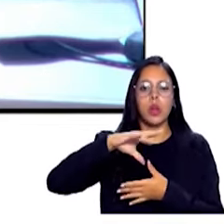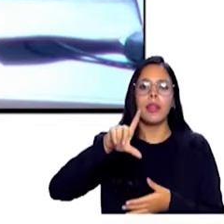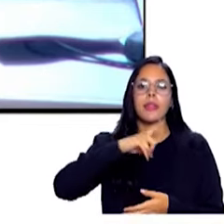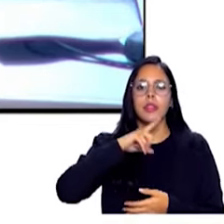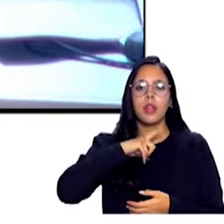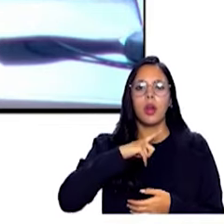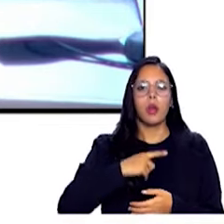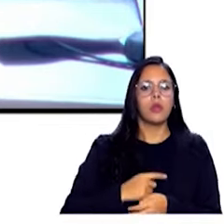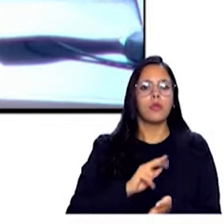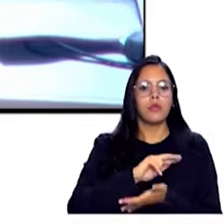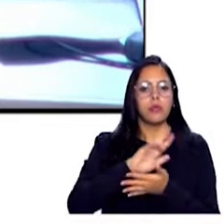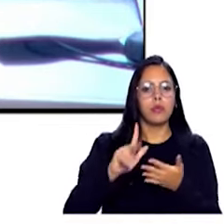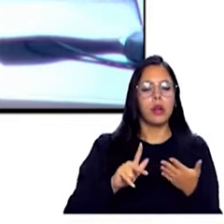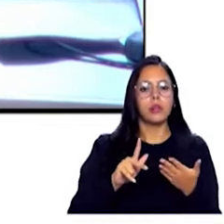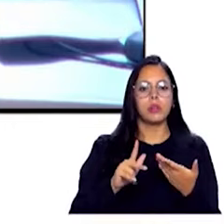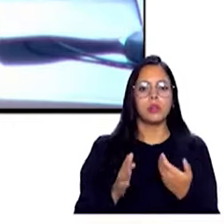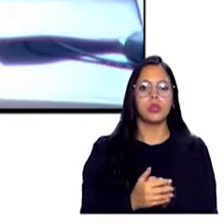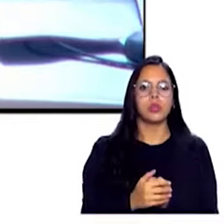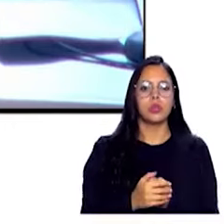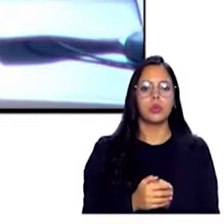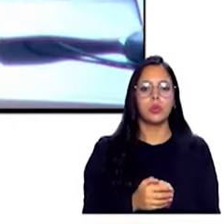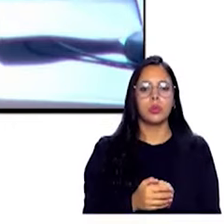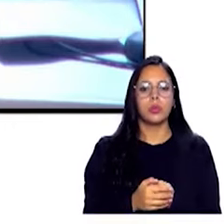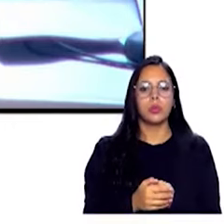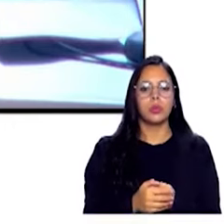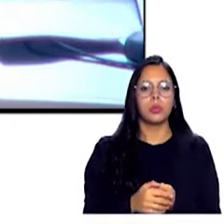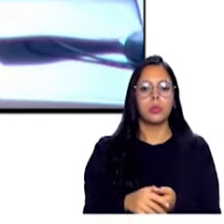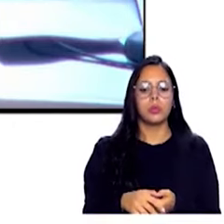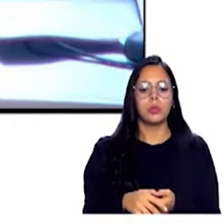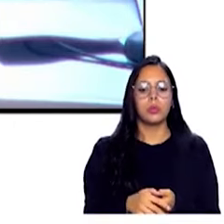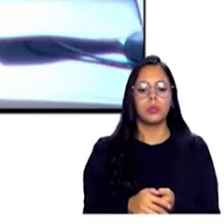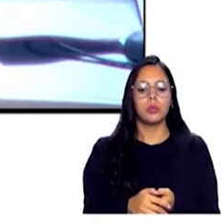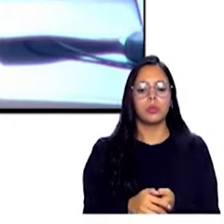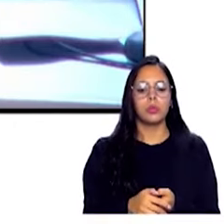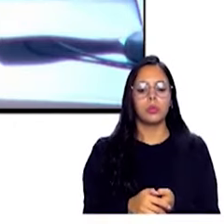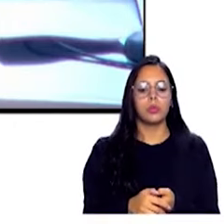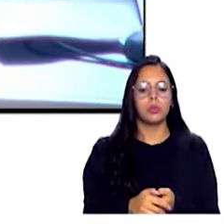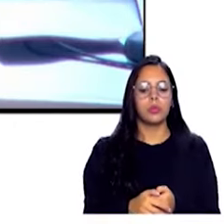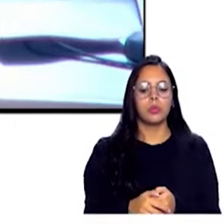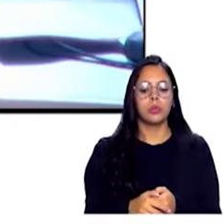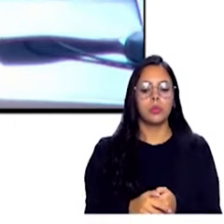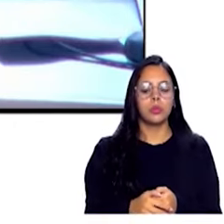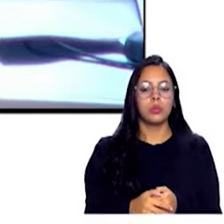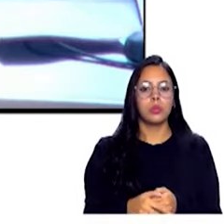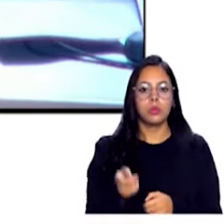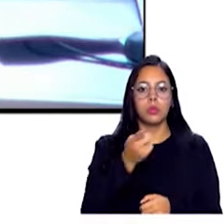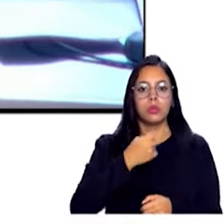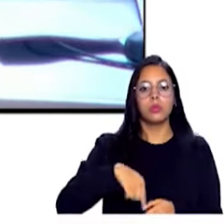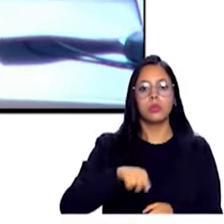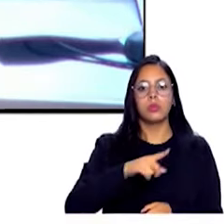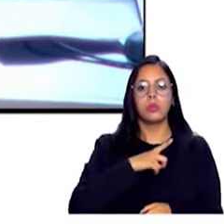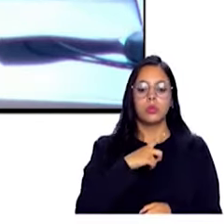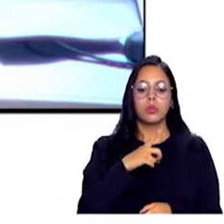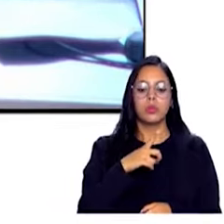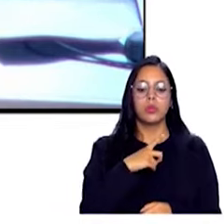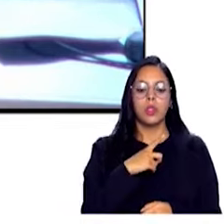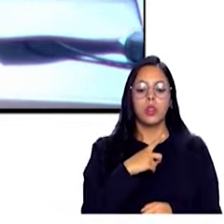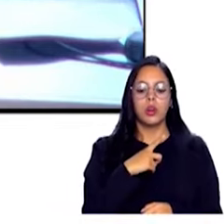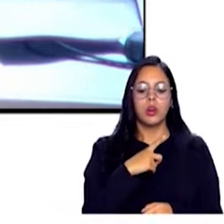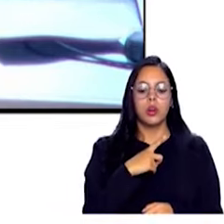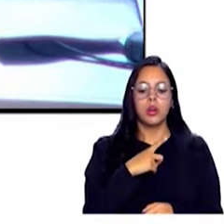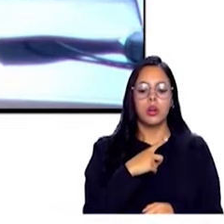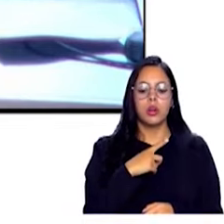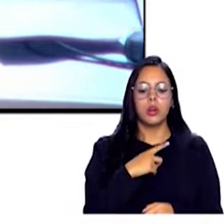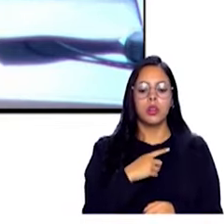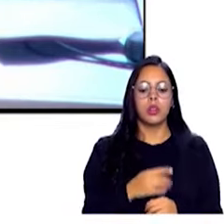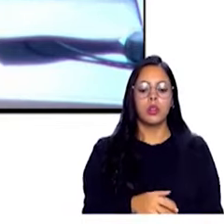connaissez le pote prévert mais une sorte de Liste à la prévert c'est ou une auberge espagnole c'est-à-dire quelque chose avec beaucoup de choses qui ne se